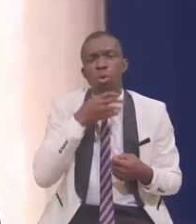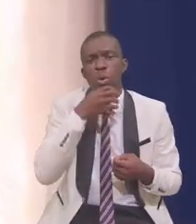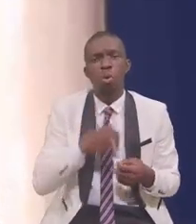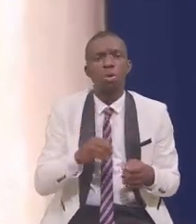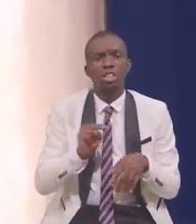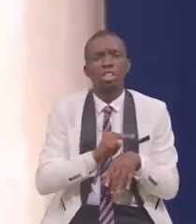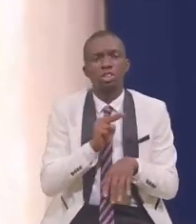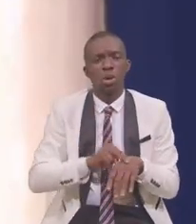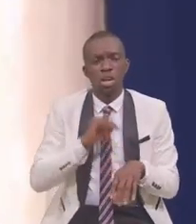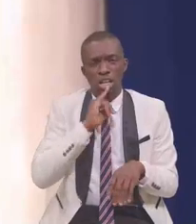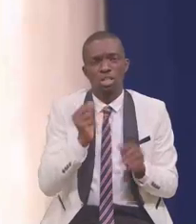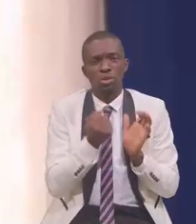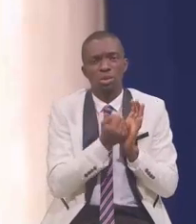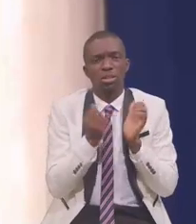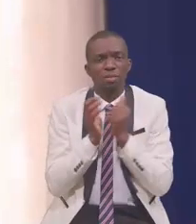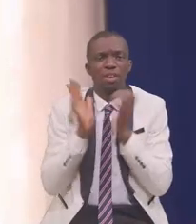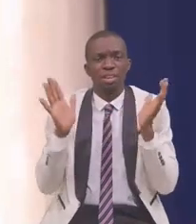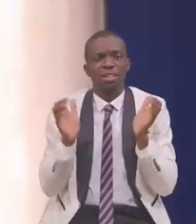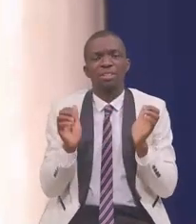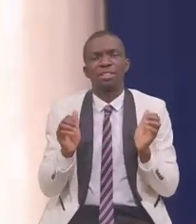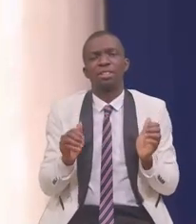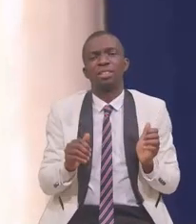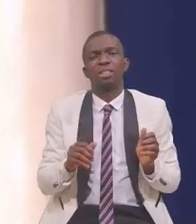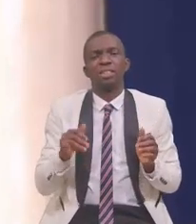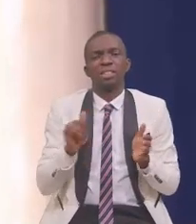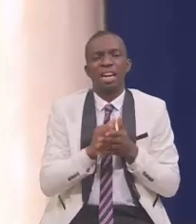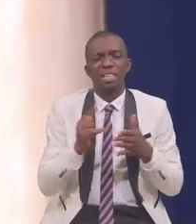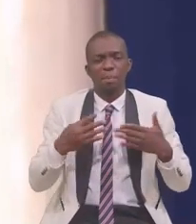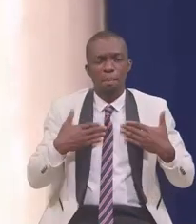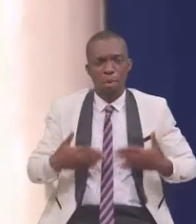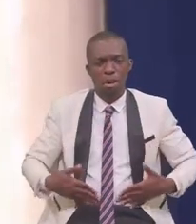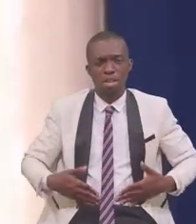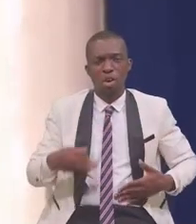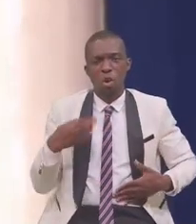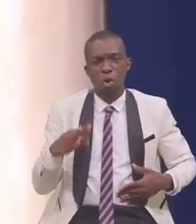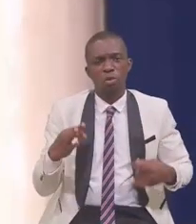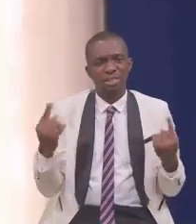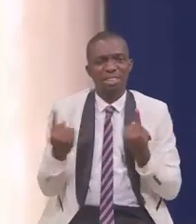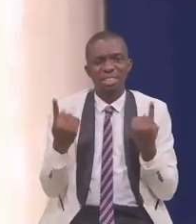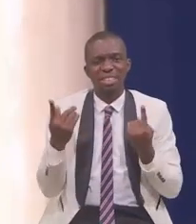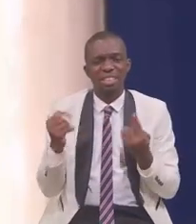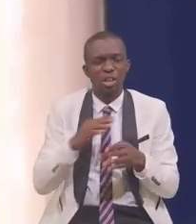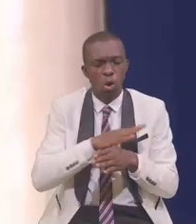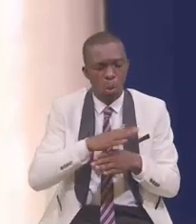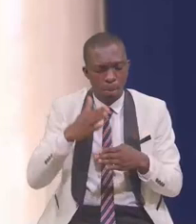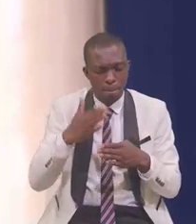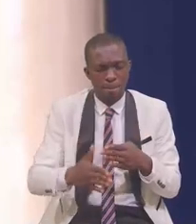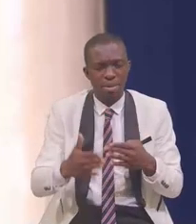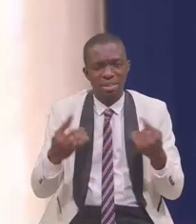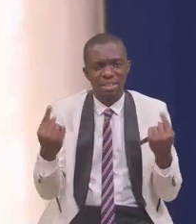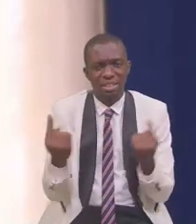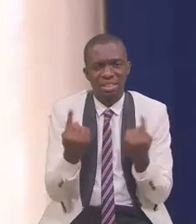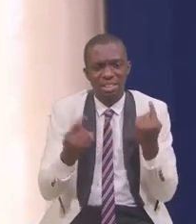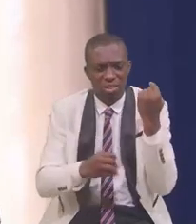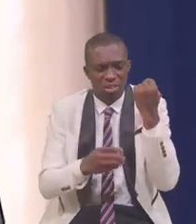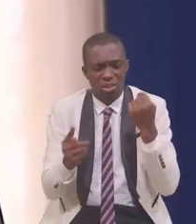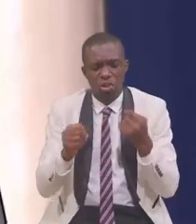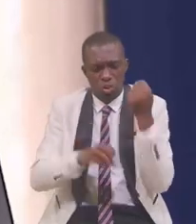crucifié. Mais il dit que, afin que le corps du péché, la totalité du péché, la racine du